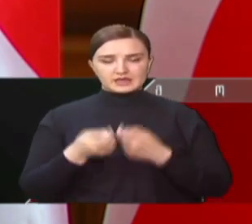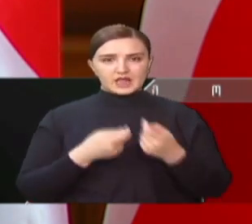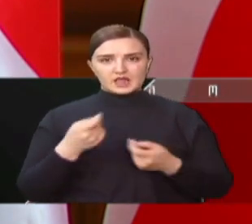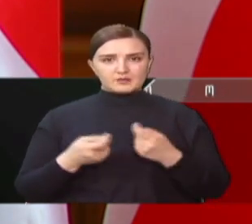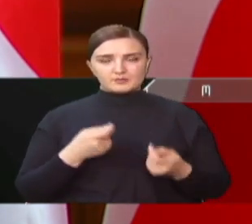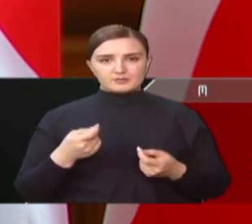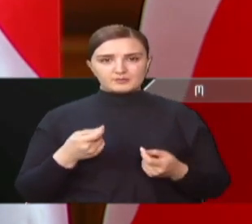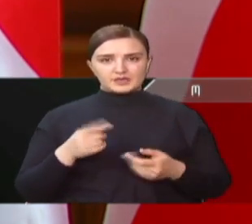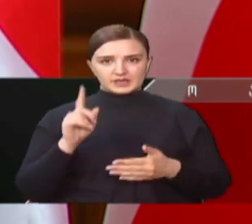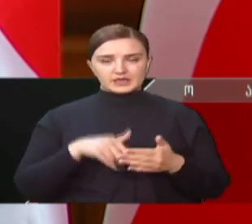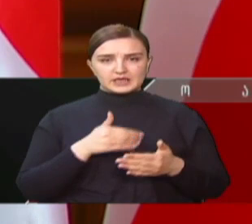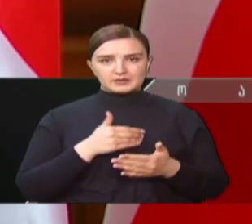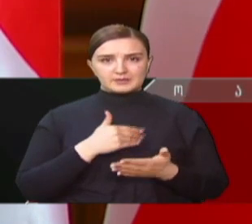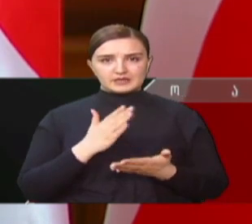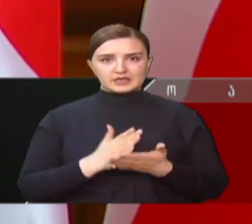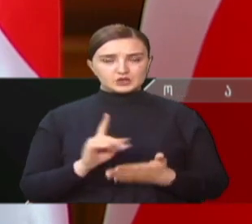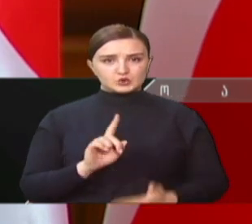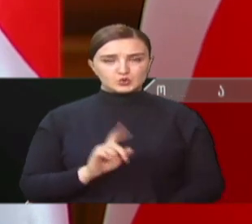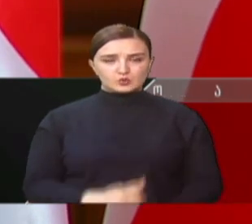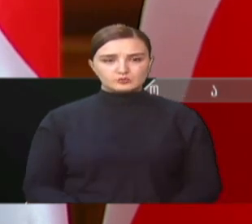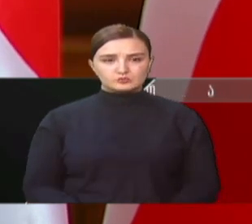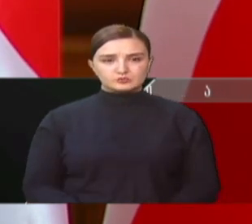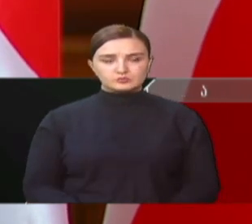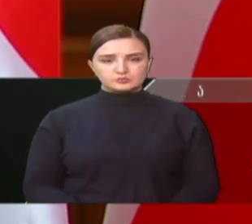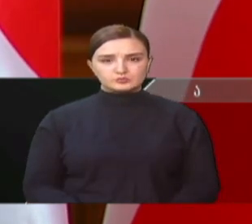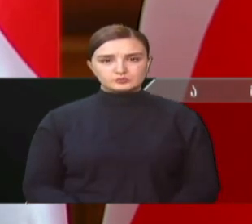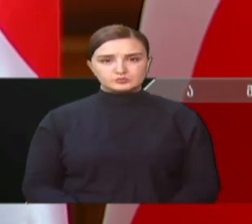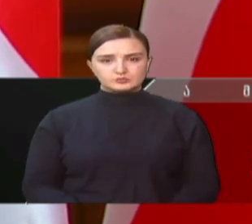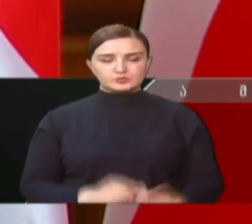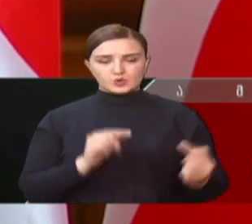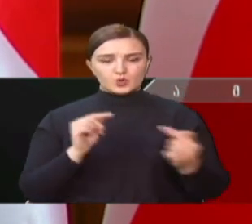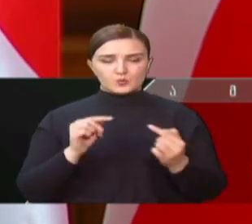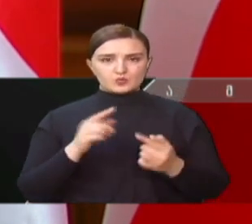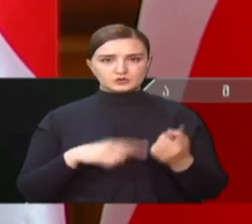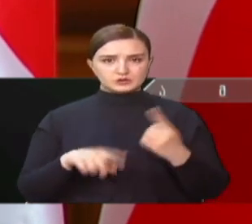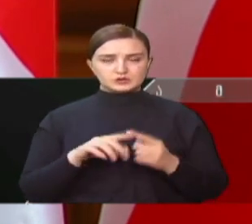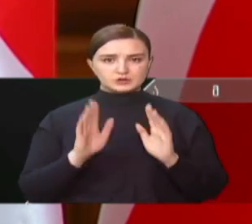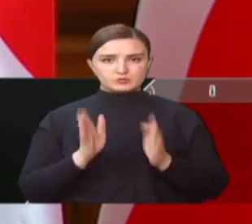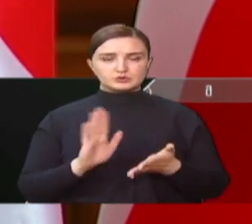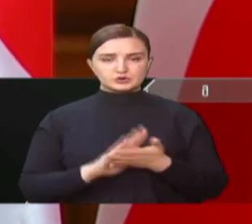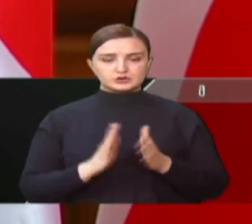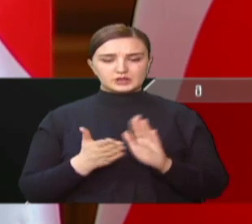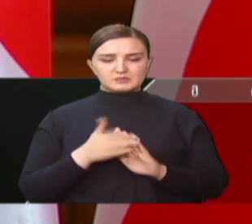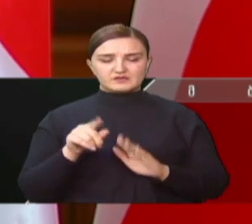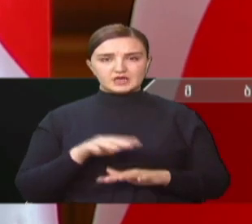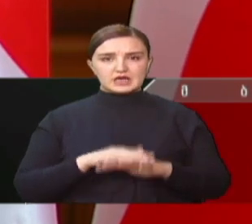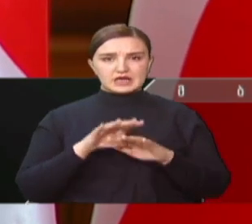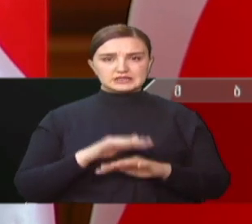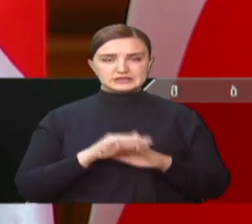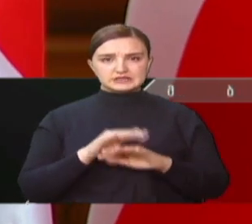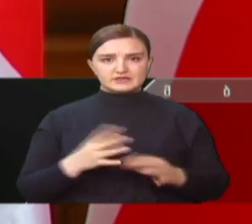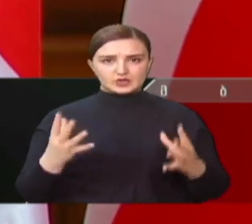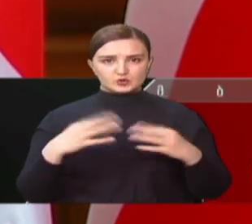da, imediat, rom, opoziția se tahteba am acțiis